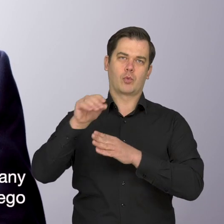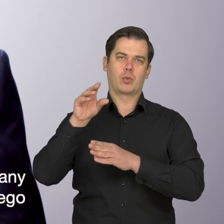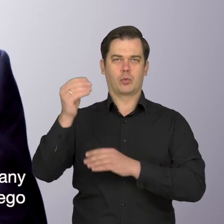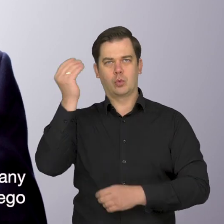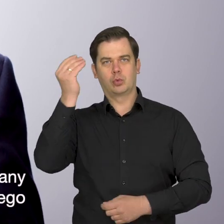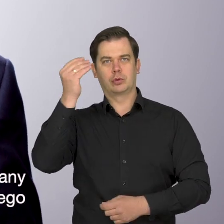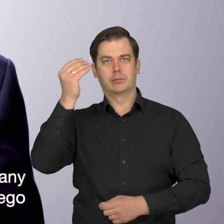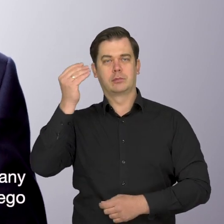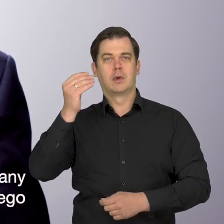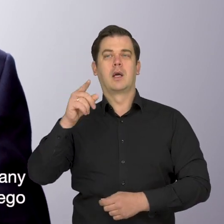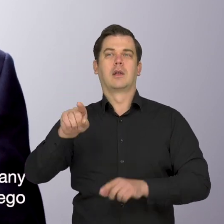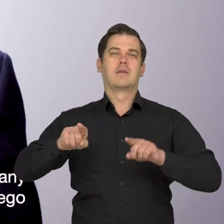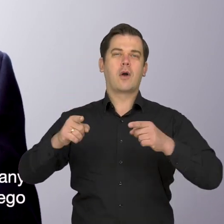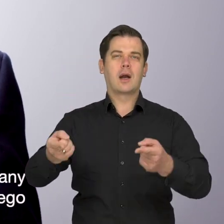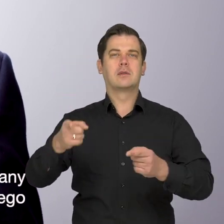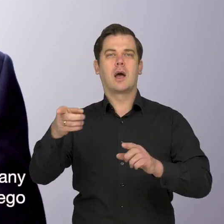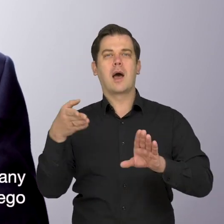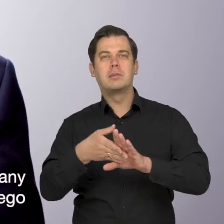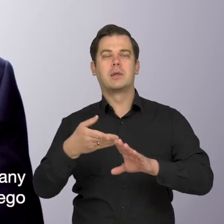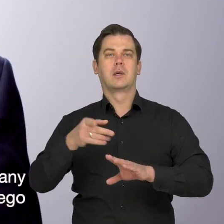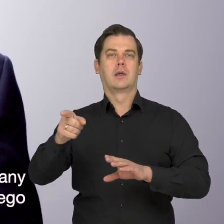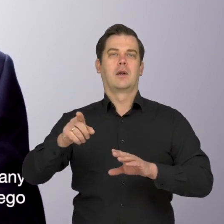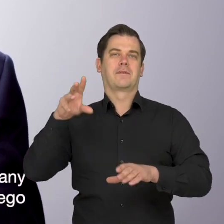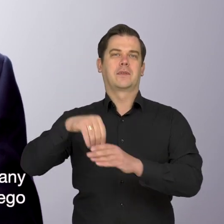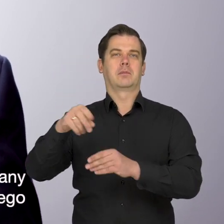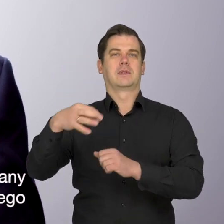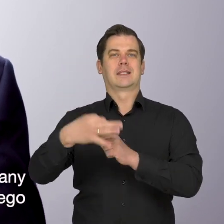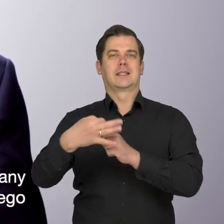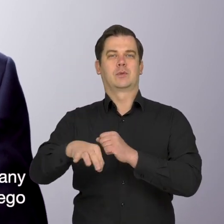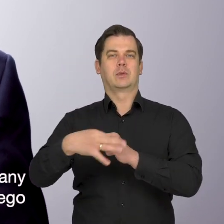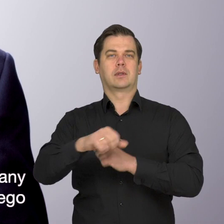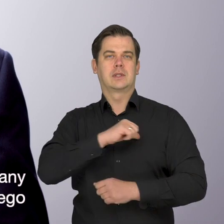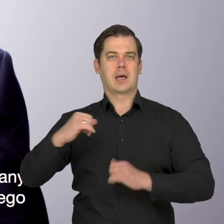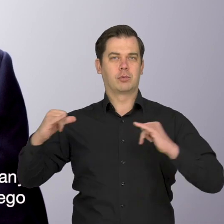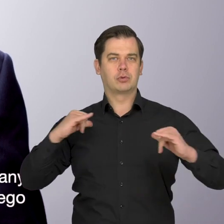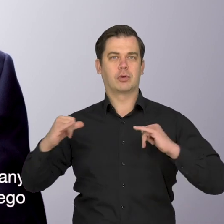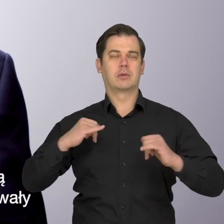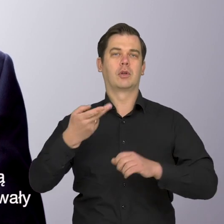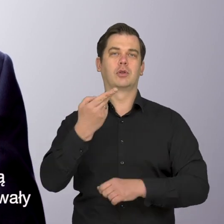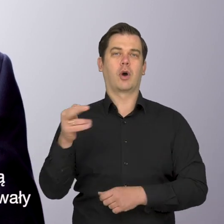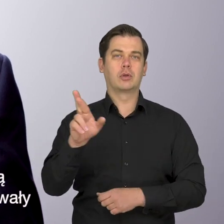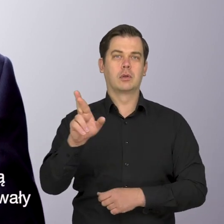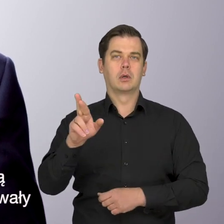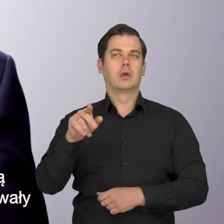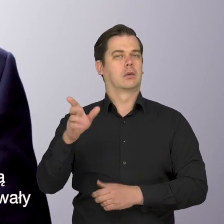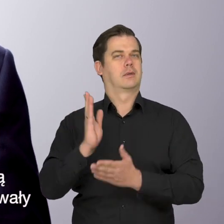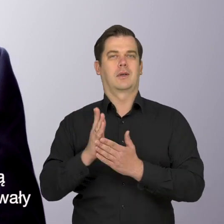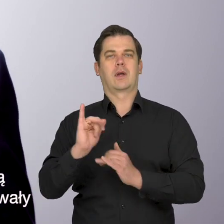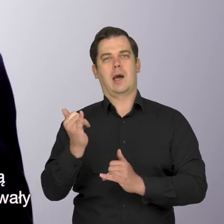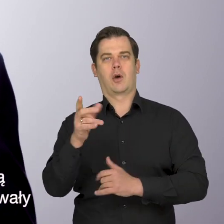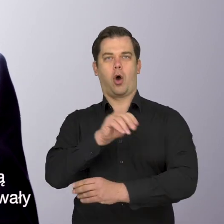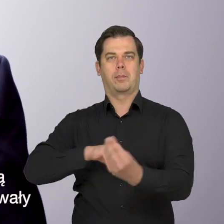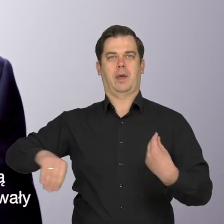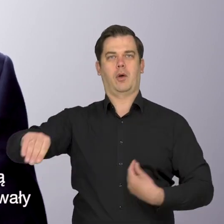Ustaliliśmy, że organy kolegialne uczelni oraz organy kolegialne samorządu studenckiego i doktoranckiego podejmują w trybie obiegowym